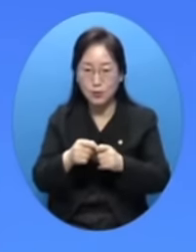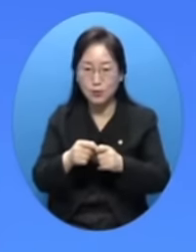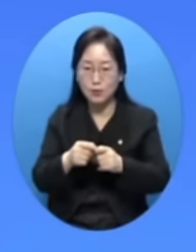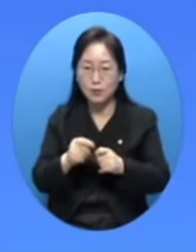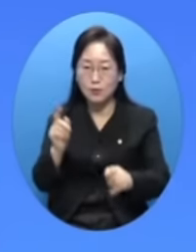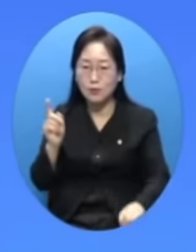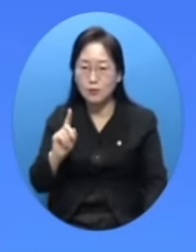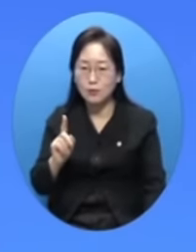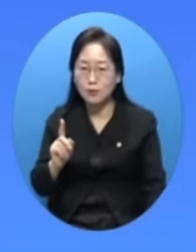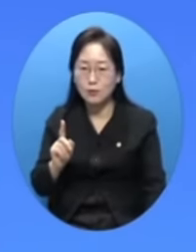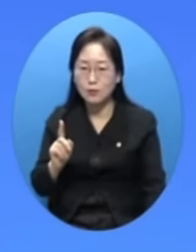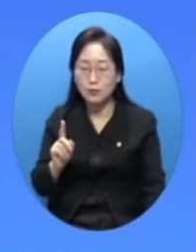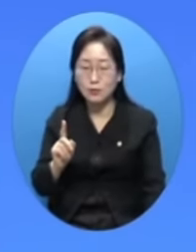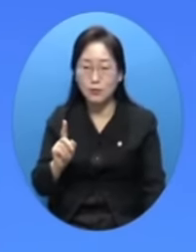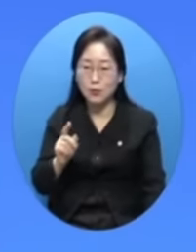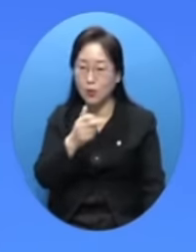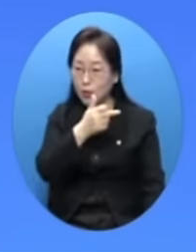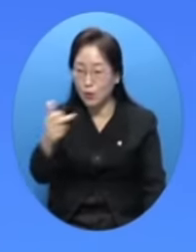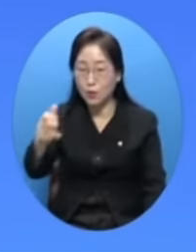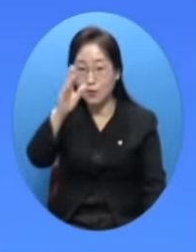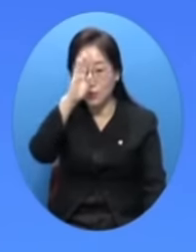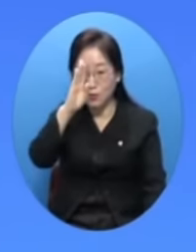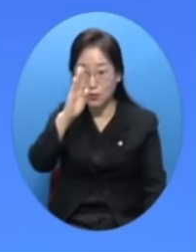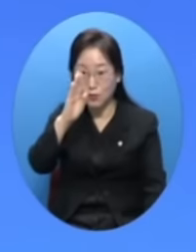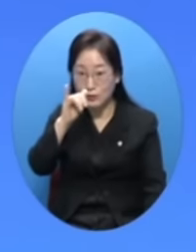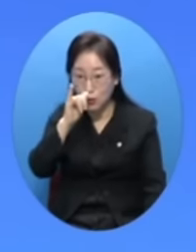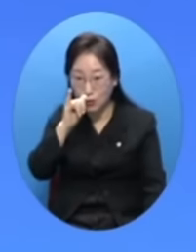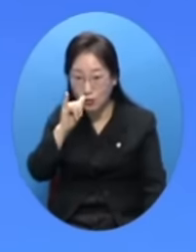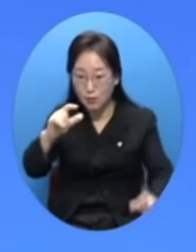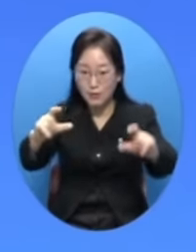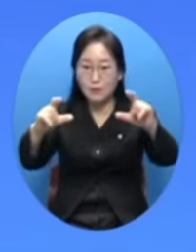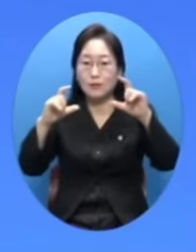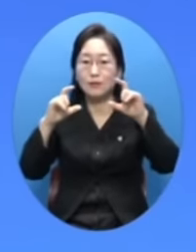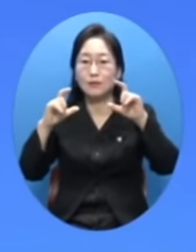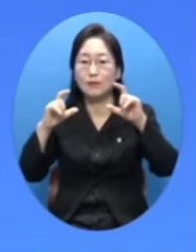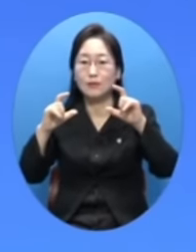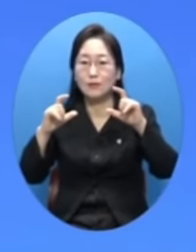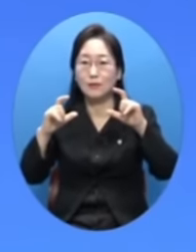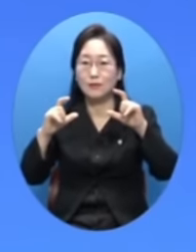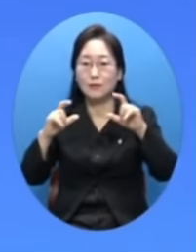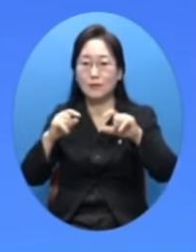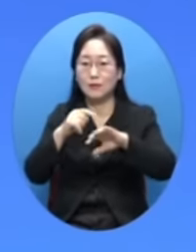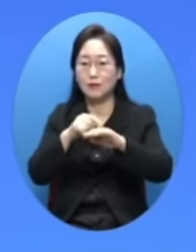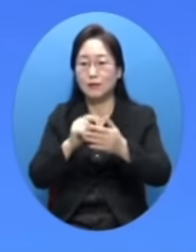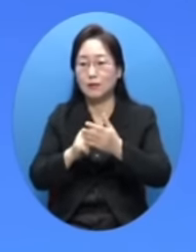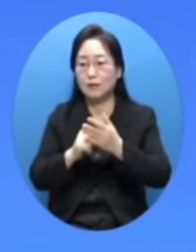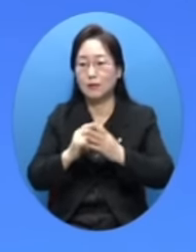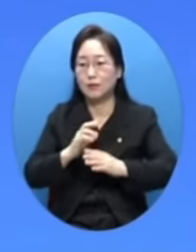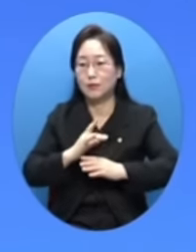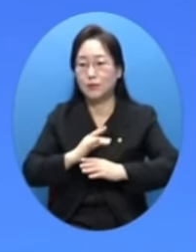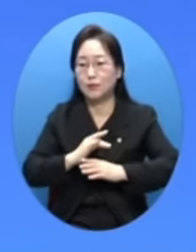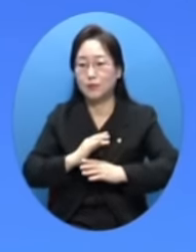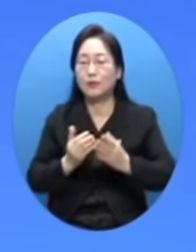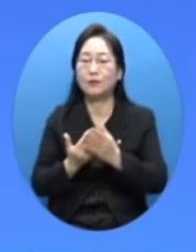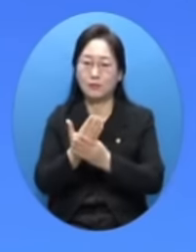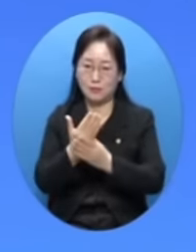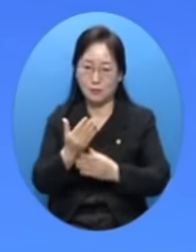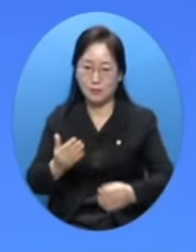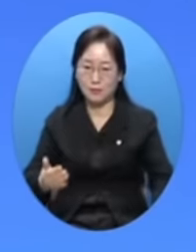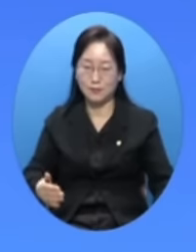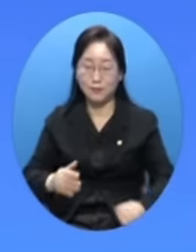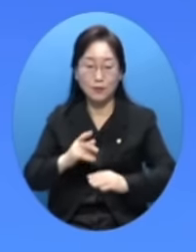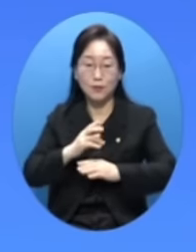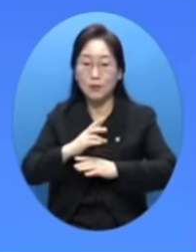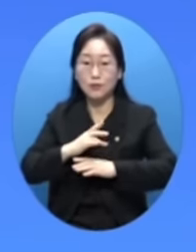무슨 큰 병이 있다고 하면 먼저 두려움이 찾아옵니다이